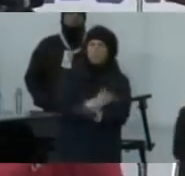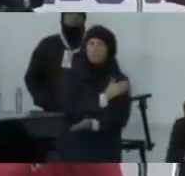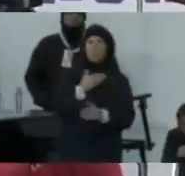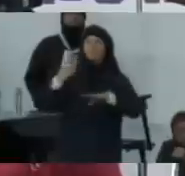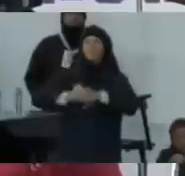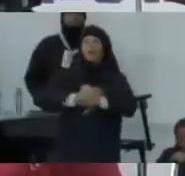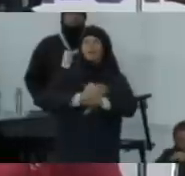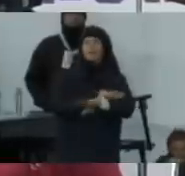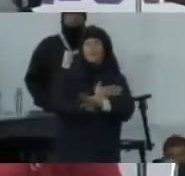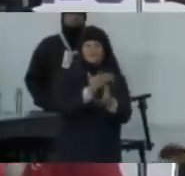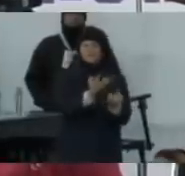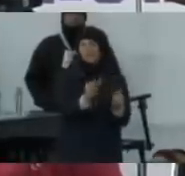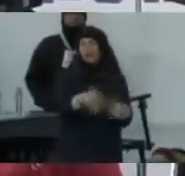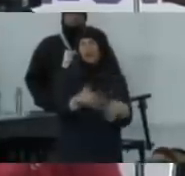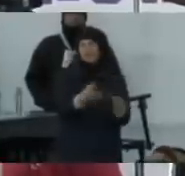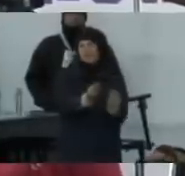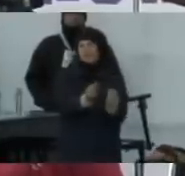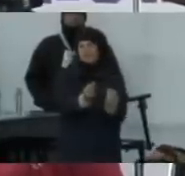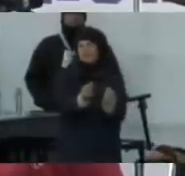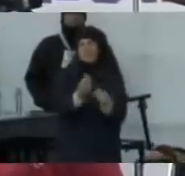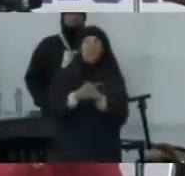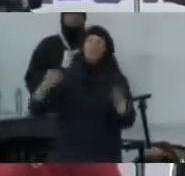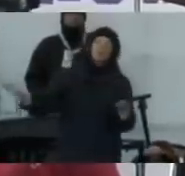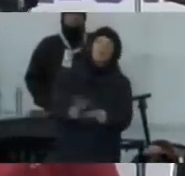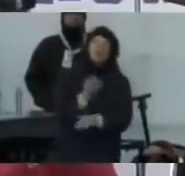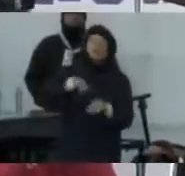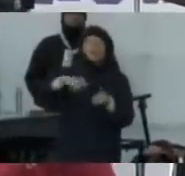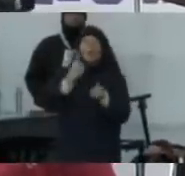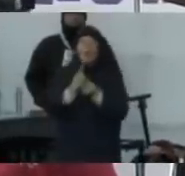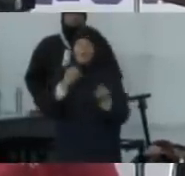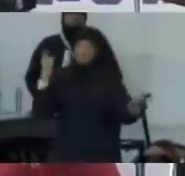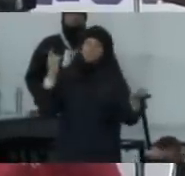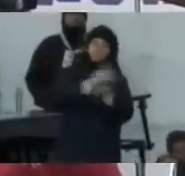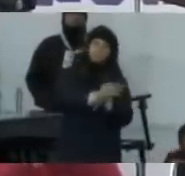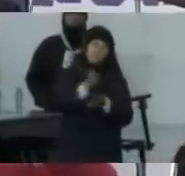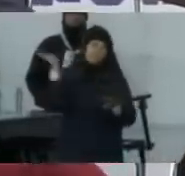sono più, partiti a cui noi daremo l'estrema unzione.